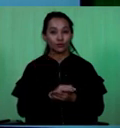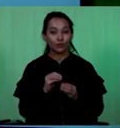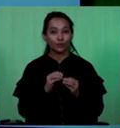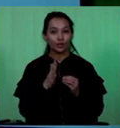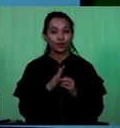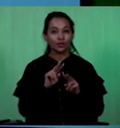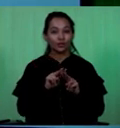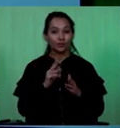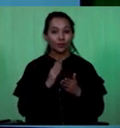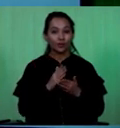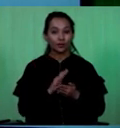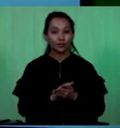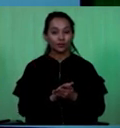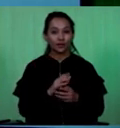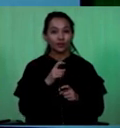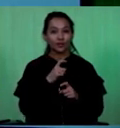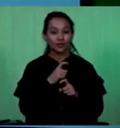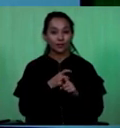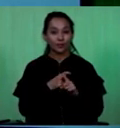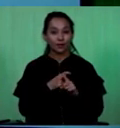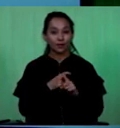ga teng. Demak, ushbu tenglik